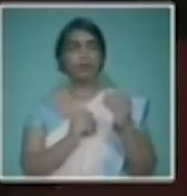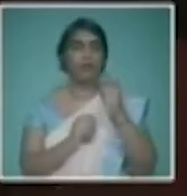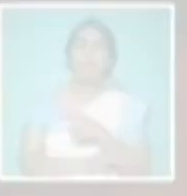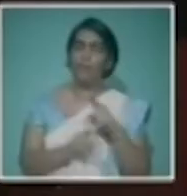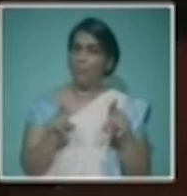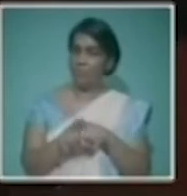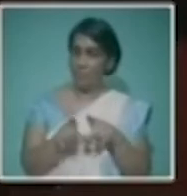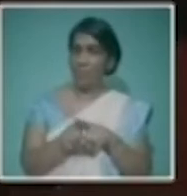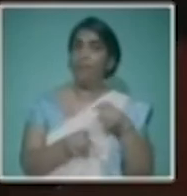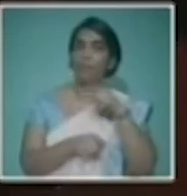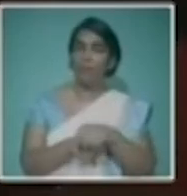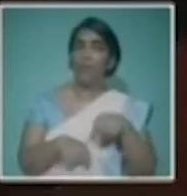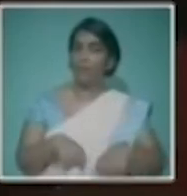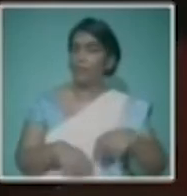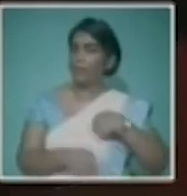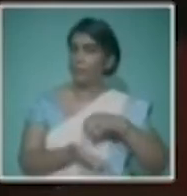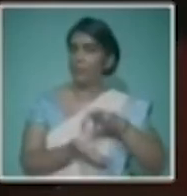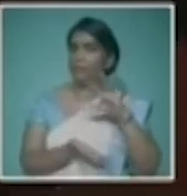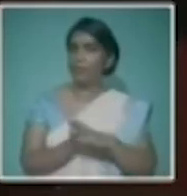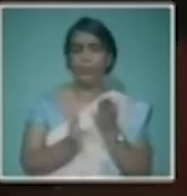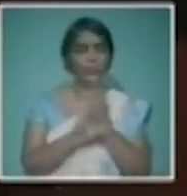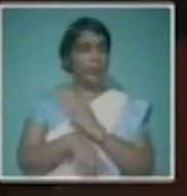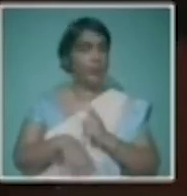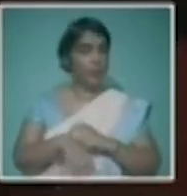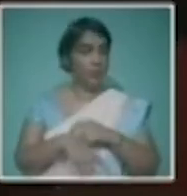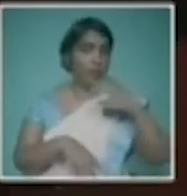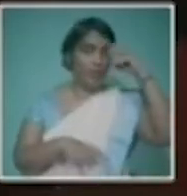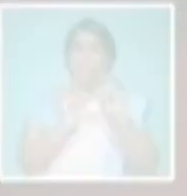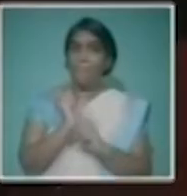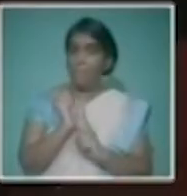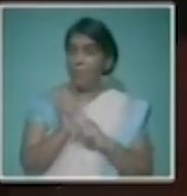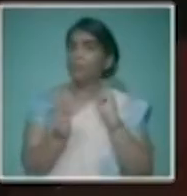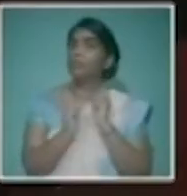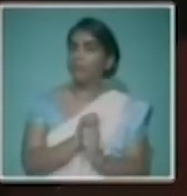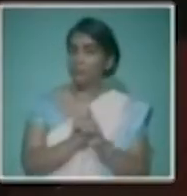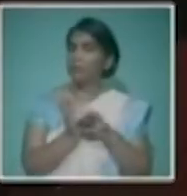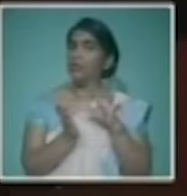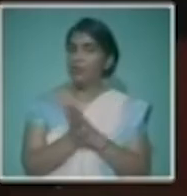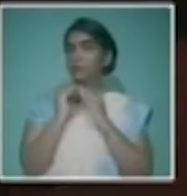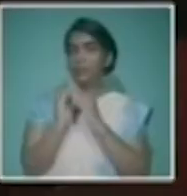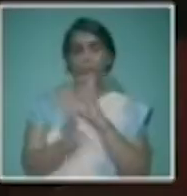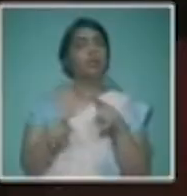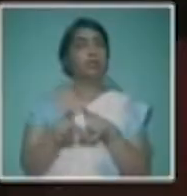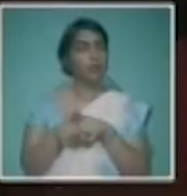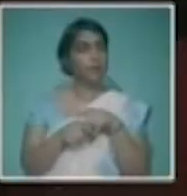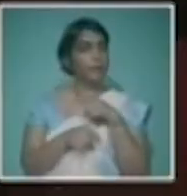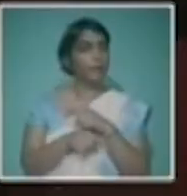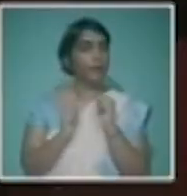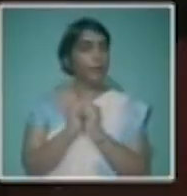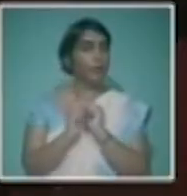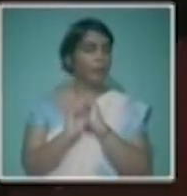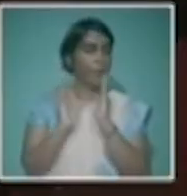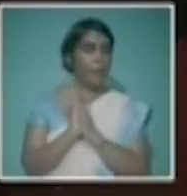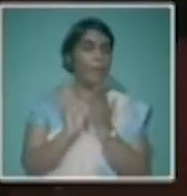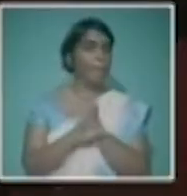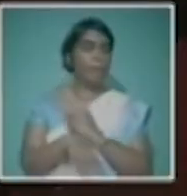උපයෝගිතා කොමිසම. ඔවුන් මේසරේ තීරණය කළා තියෙනවා පහුගිය කාලවල විදුලි බිල සංශෝධනය වෙනකොට තීන්දුව කළ තිබුණේ කාණ්ඩ 6ක් තියෙනවා. මේ කටයුත්තේදී